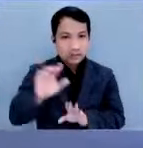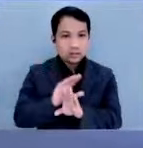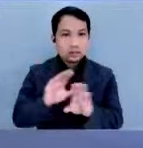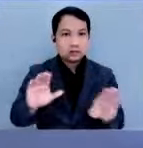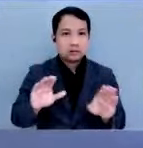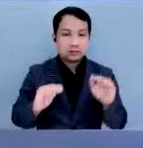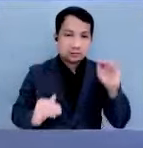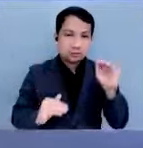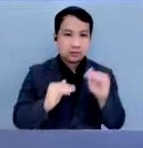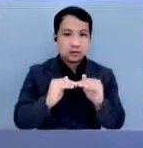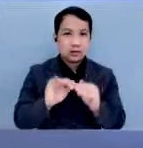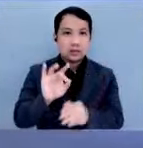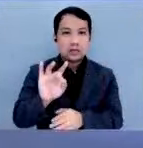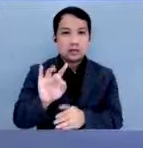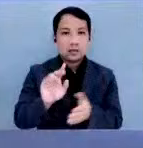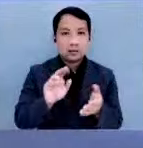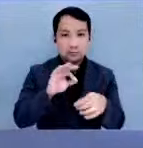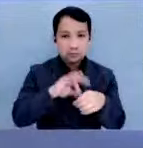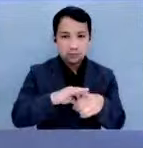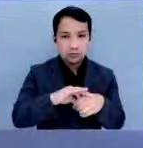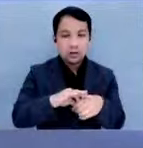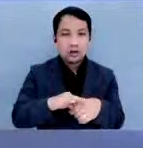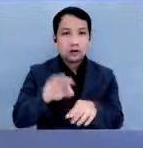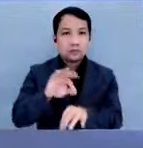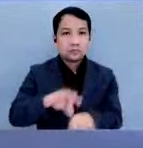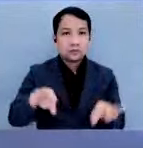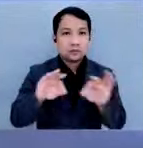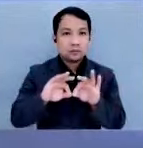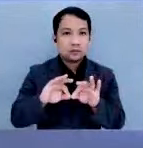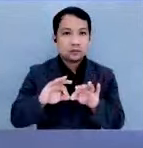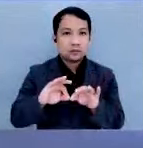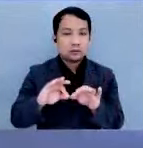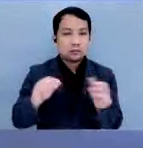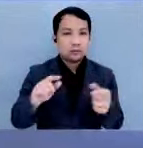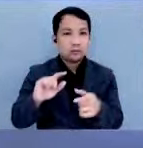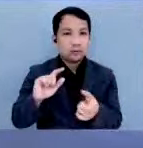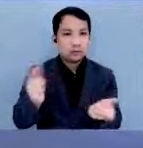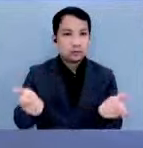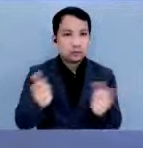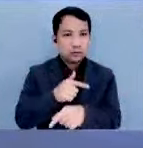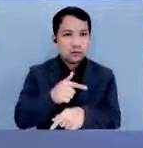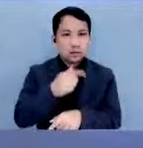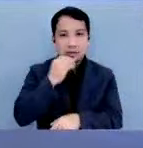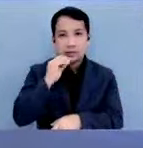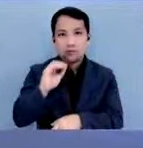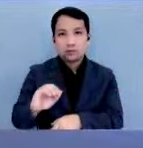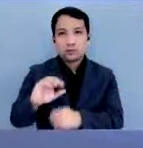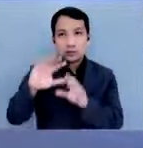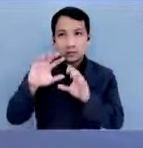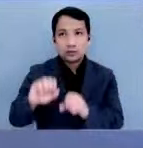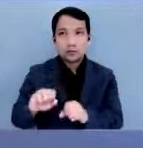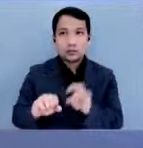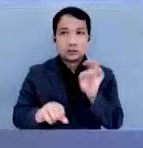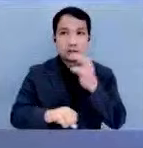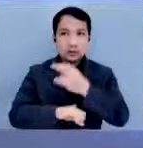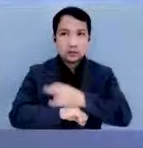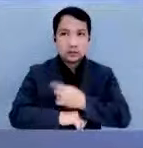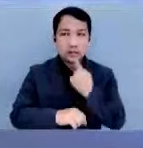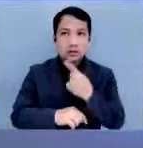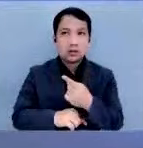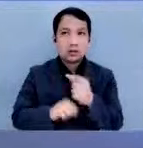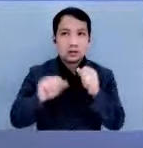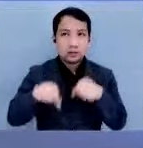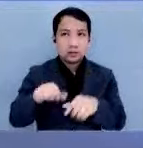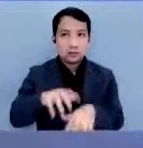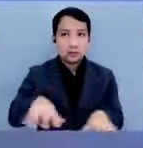na 8 votes na kailangan para patuubin ang contempt charge. At ang 7-day deadline ay nagtapos na po